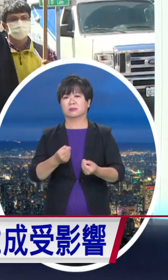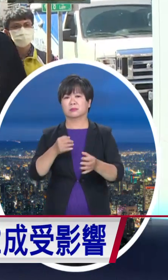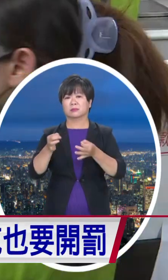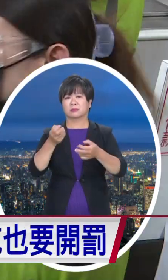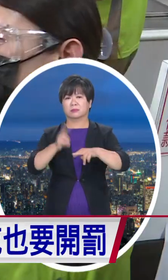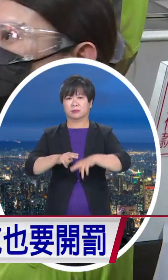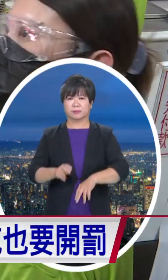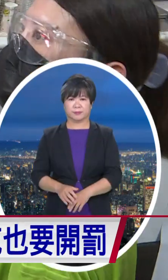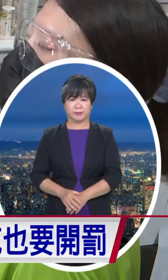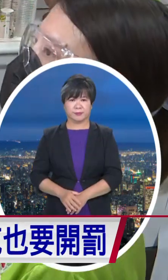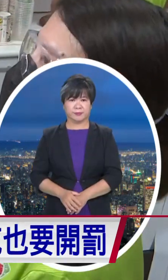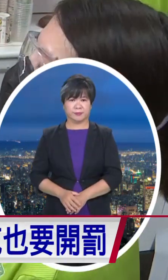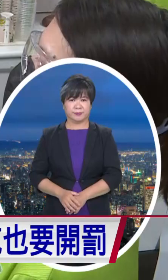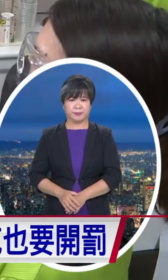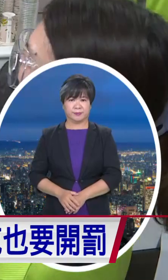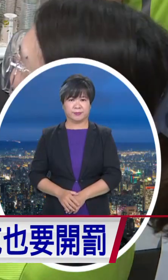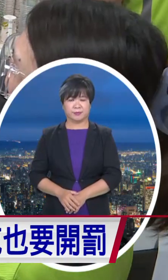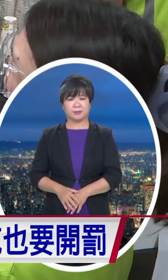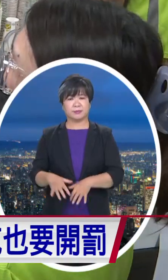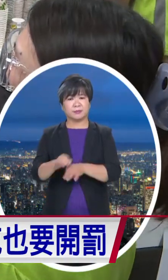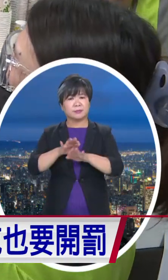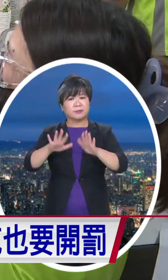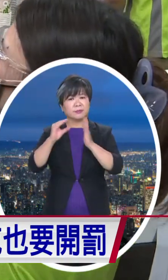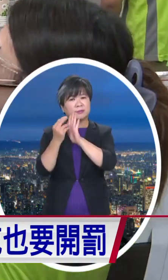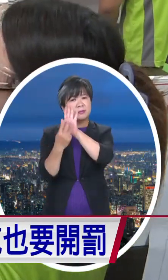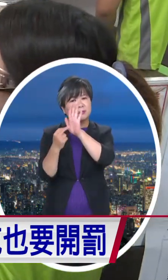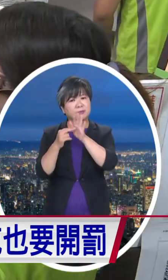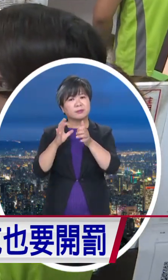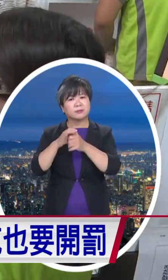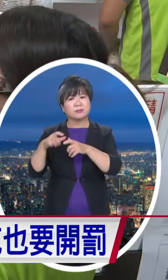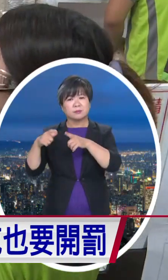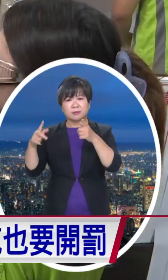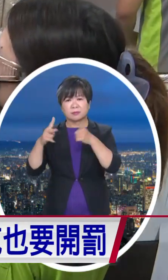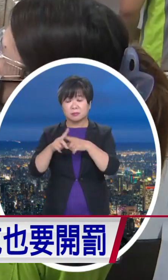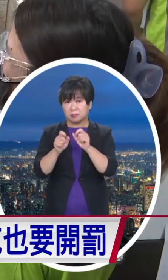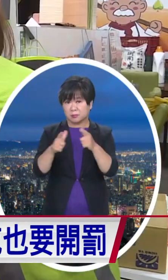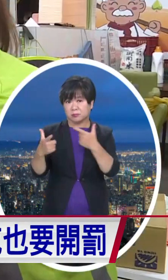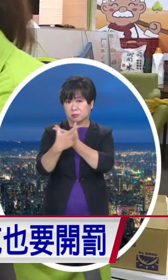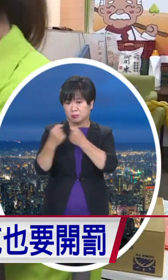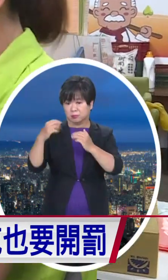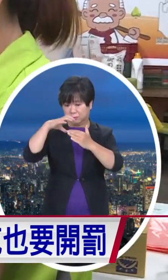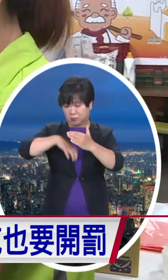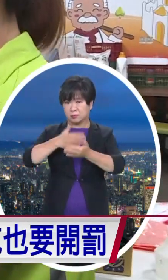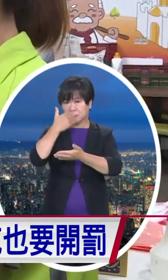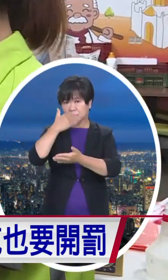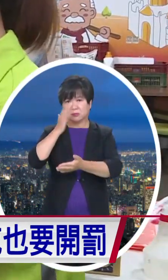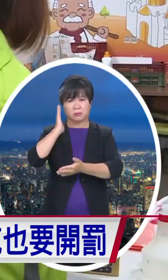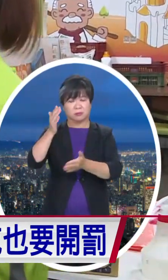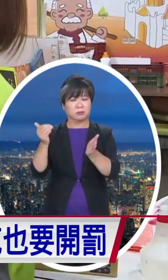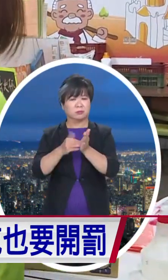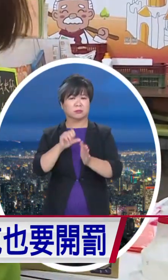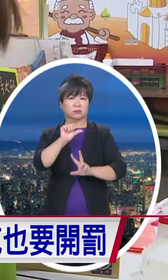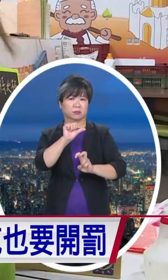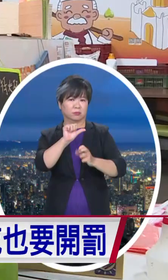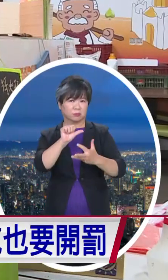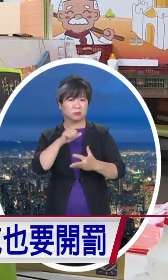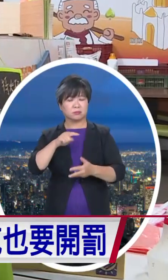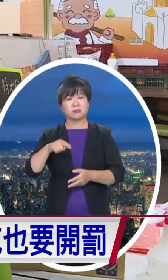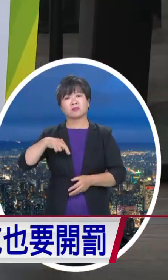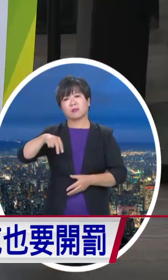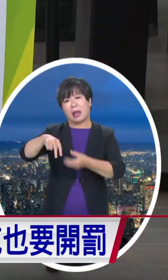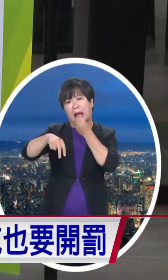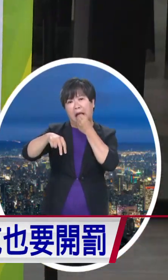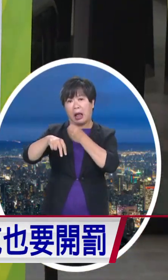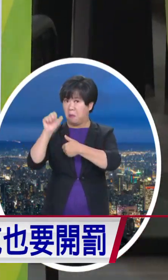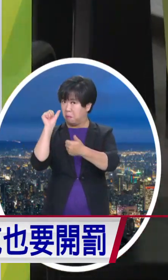业。经发局表示，不仅大小餐饮业全面禁止内用，一直到5月28号，民众边走边